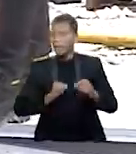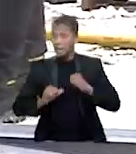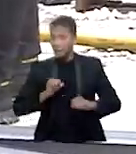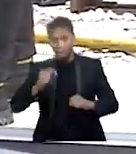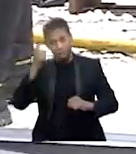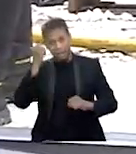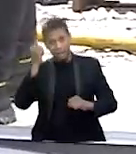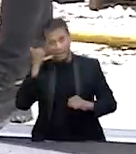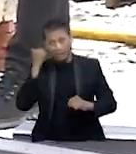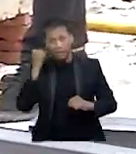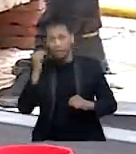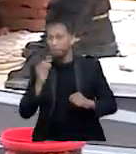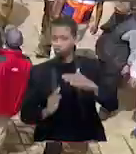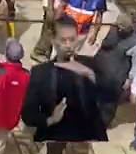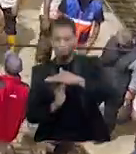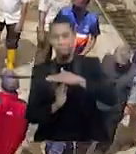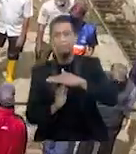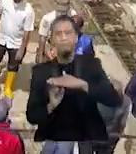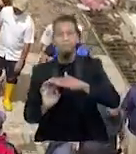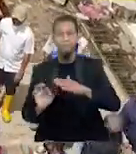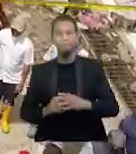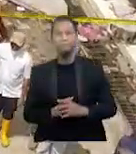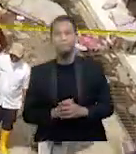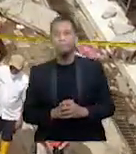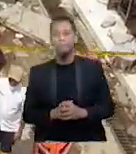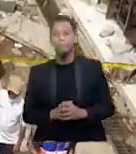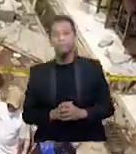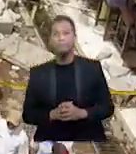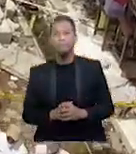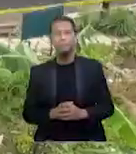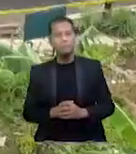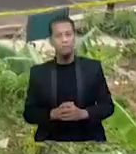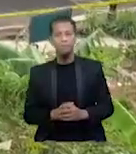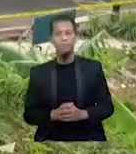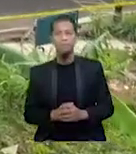19 Pondok Labu dihentikan. Tim Liputan iNews melaporkan.